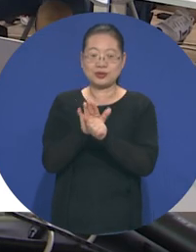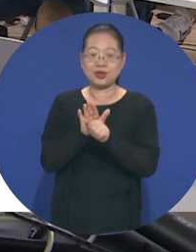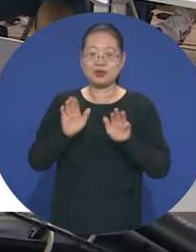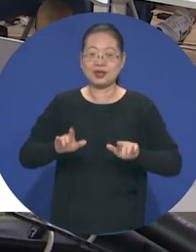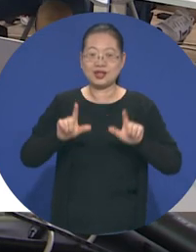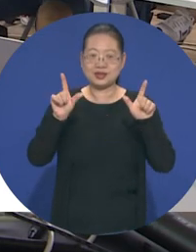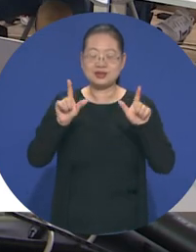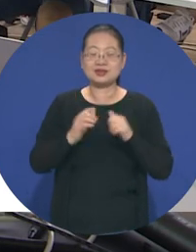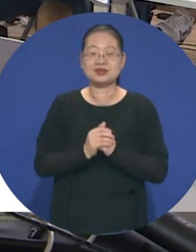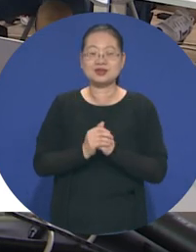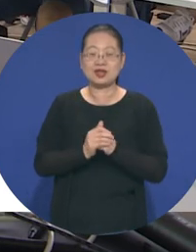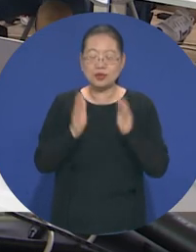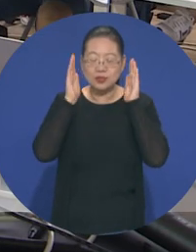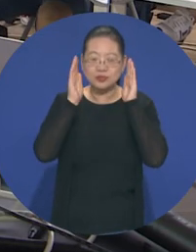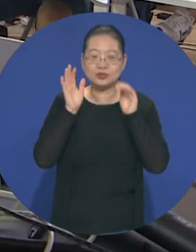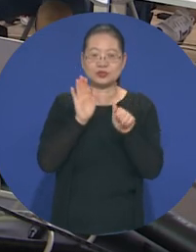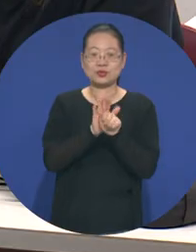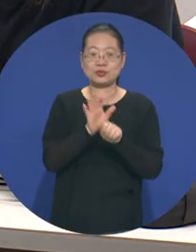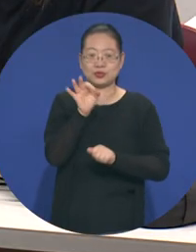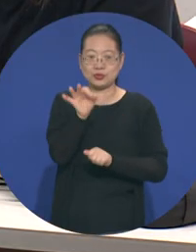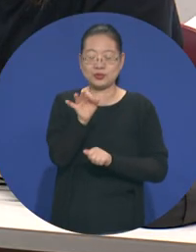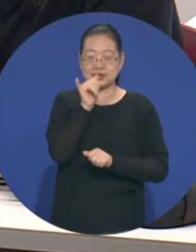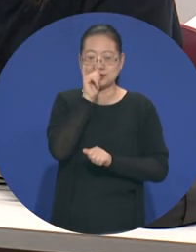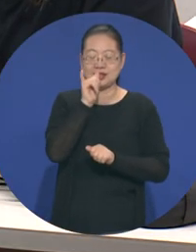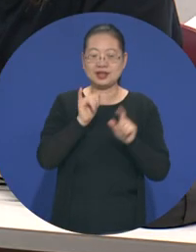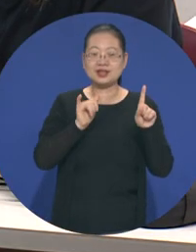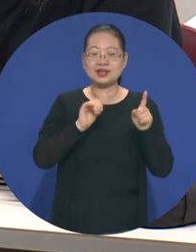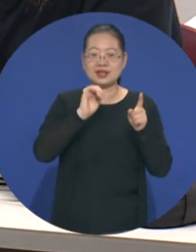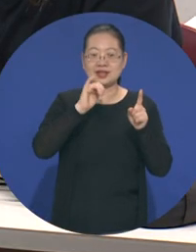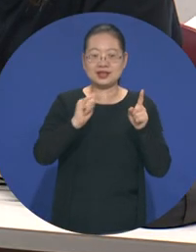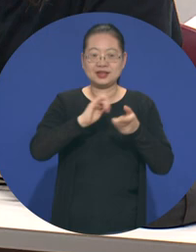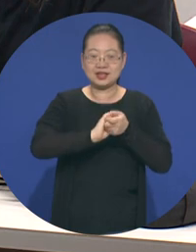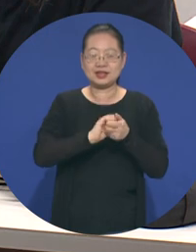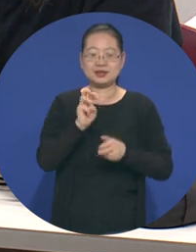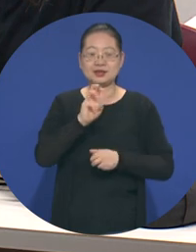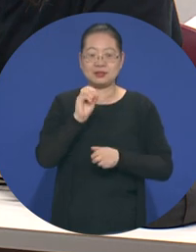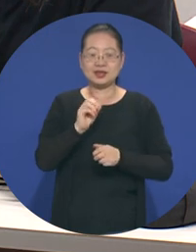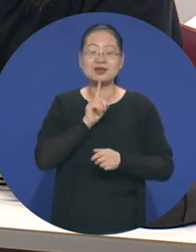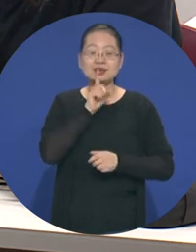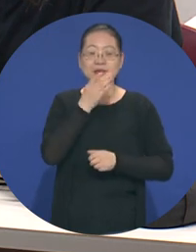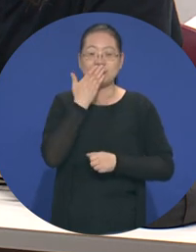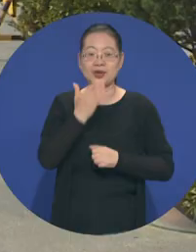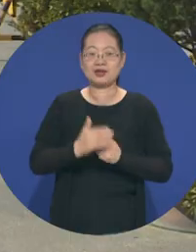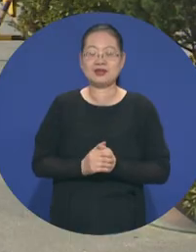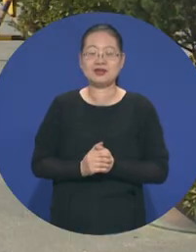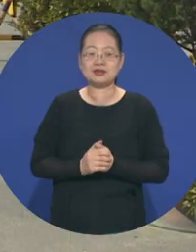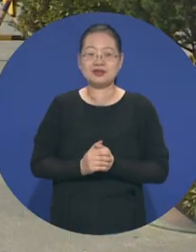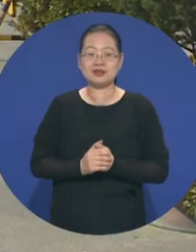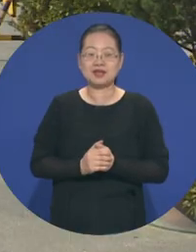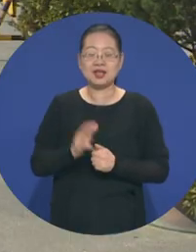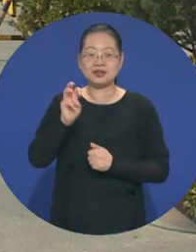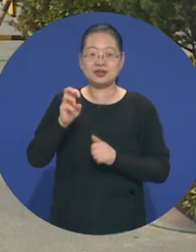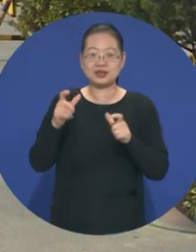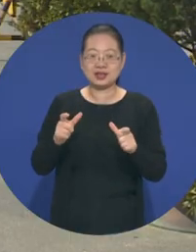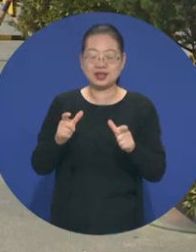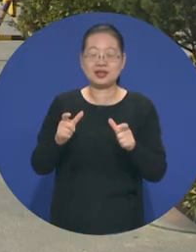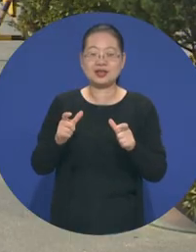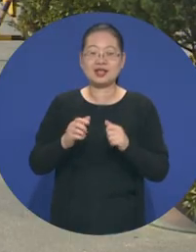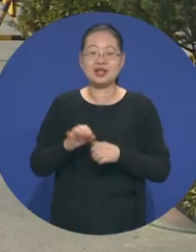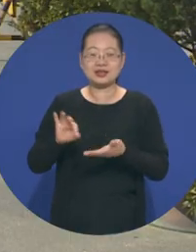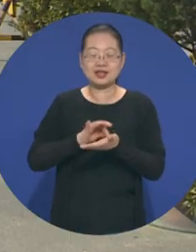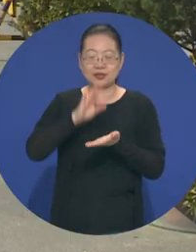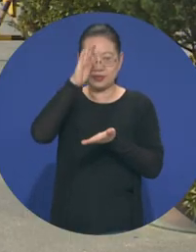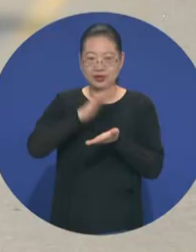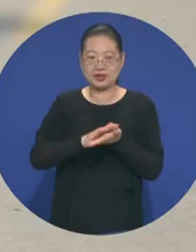응시료 아니라 수강료지원 1인당 30만 원까지 신청할 수 있습니다 돈의 30개 시군에서